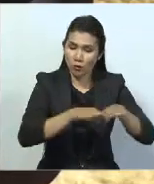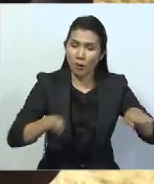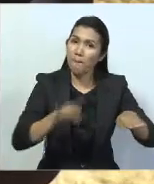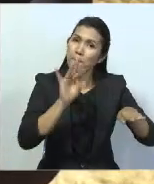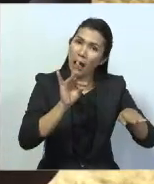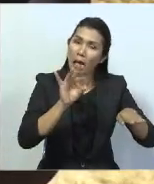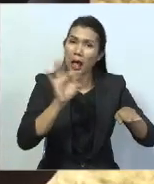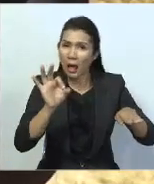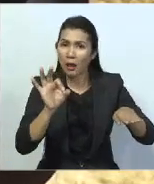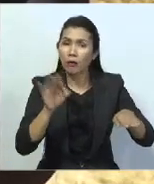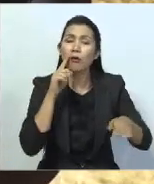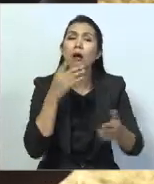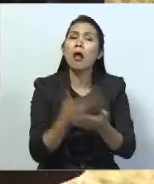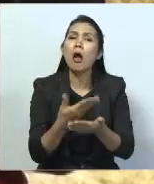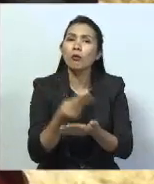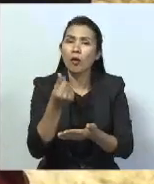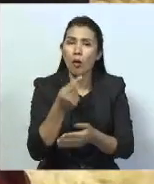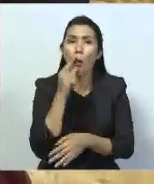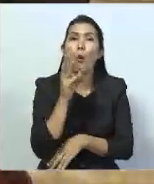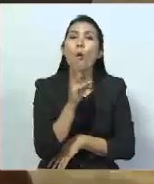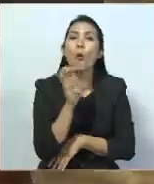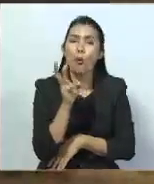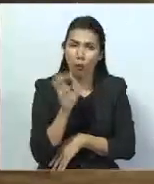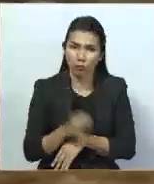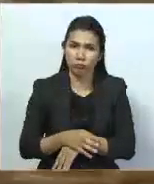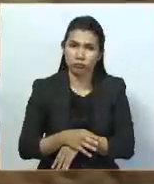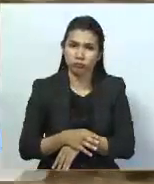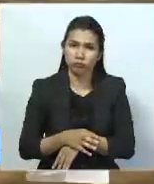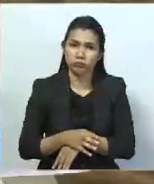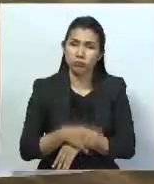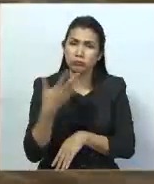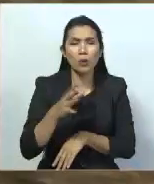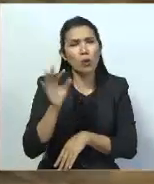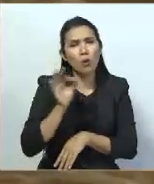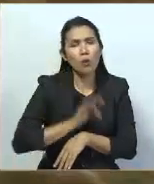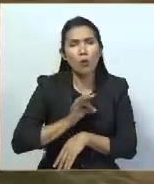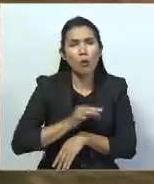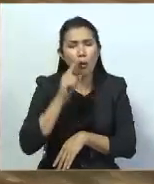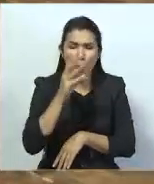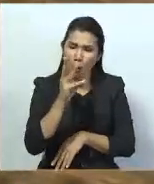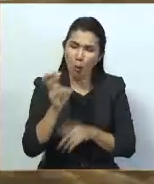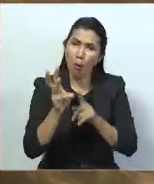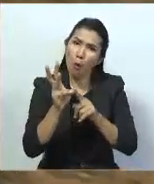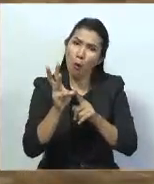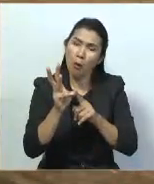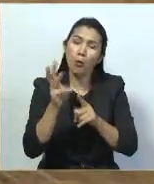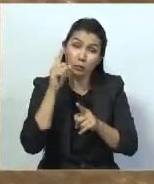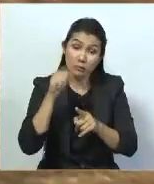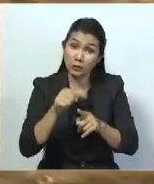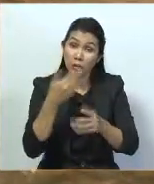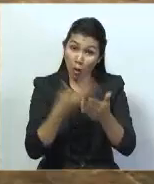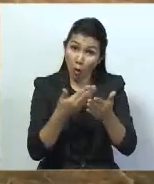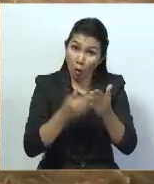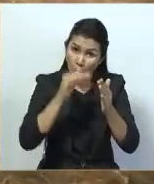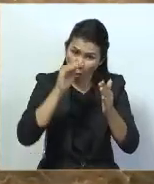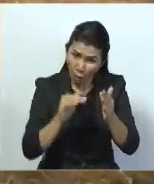คัน เขาคิดราคาเท่าไหร่คะ 600ครับผม 600บาทพี่มองว่าไอ้ราคา600บาทเนี่ยเขาสามารถที่จะปรับลด